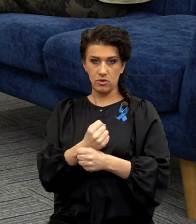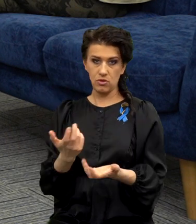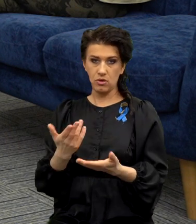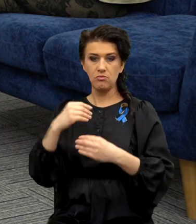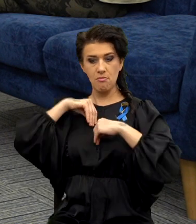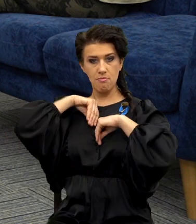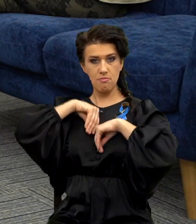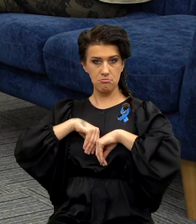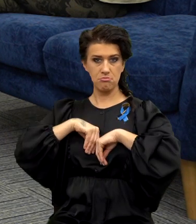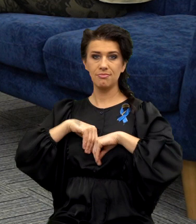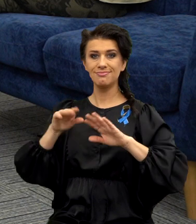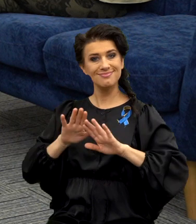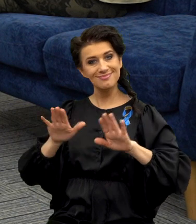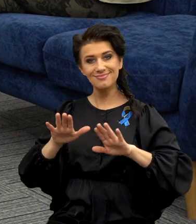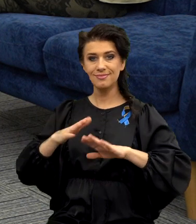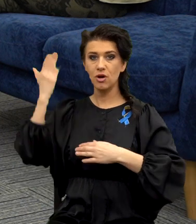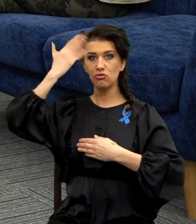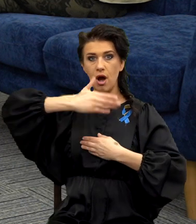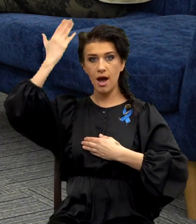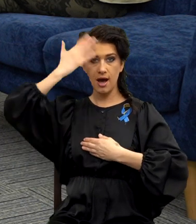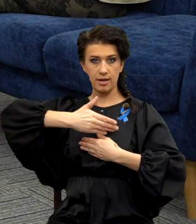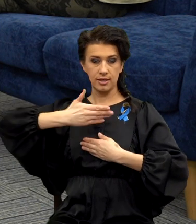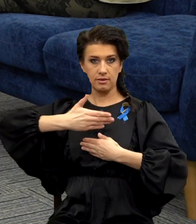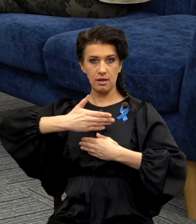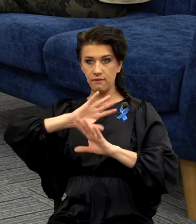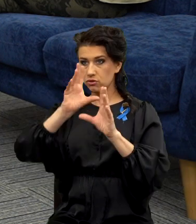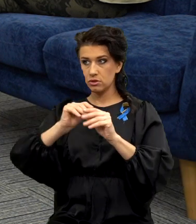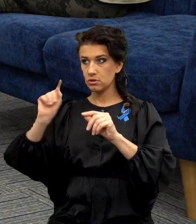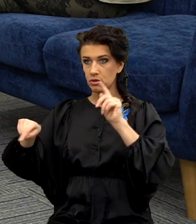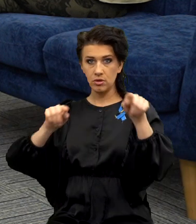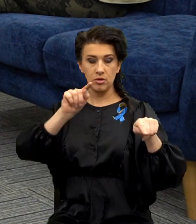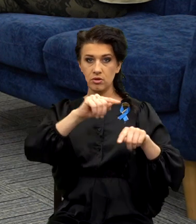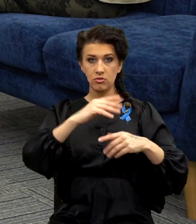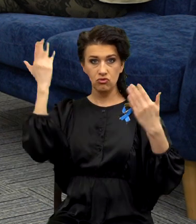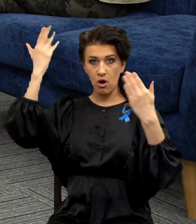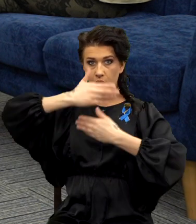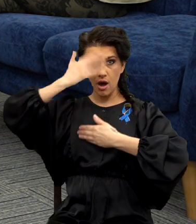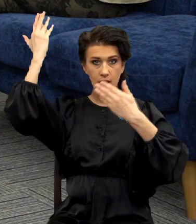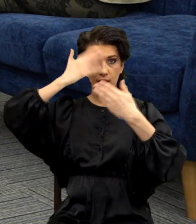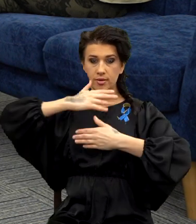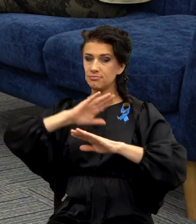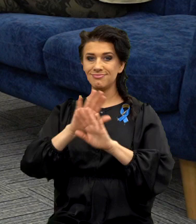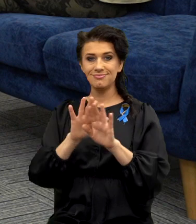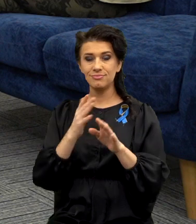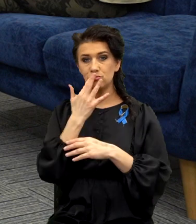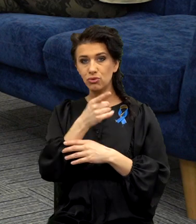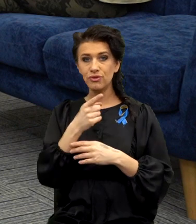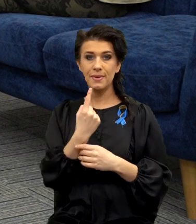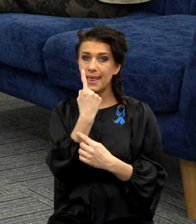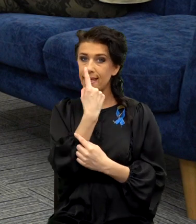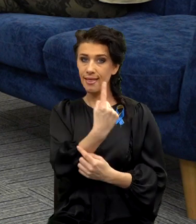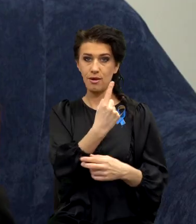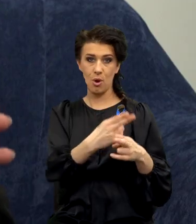depresji często, to mówimy o czarnym psie depresji, że to wszystko jest mocno już w tych szarych barwach, ale tu już mówimy o